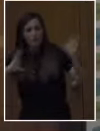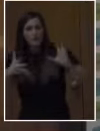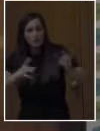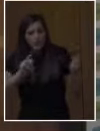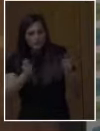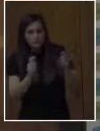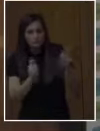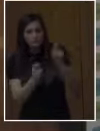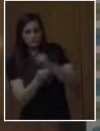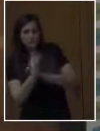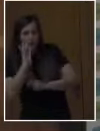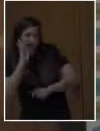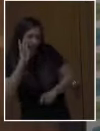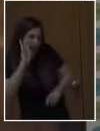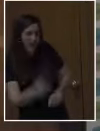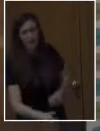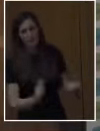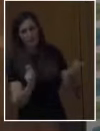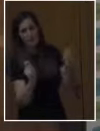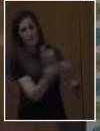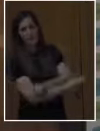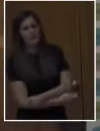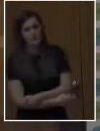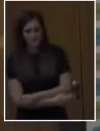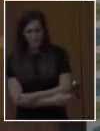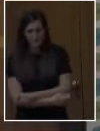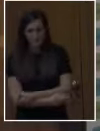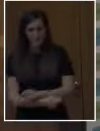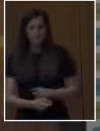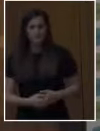μεταλλασσόμενο περιβάλλον. Το ζήτημα λοιπόν